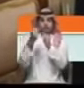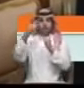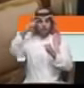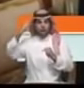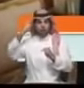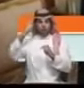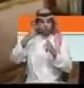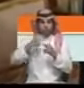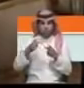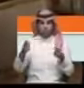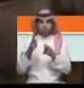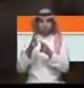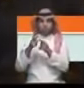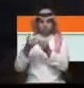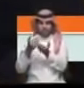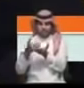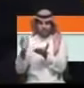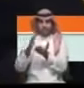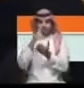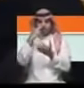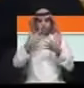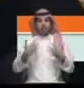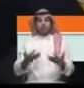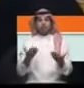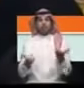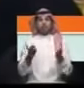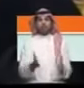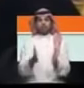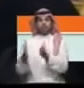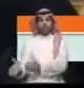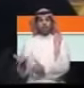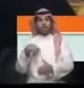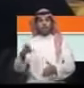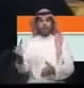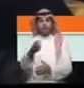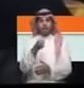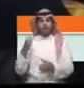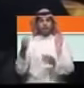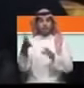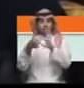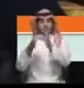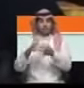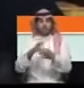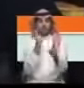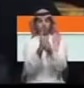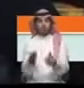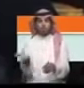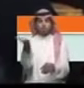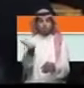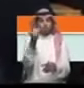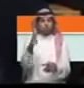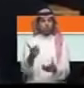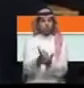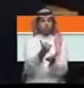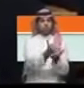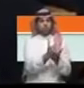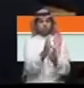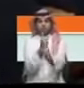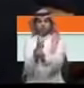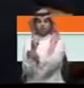والتطرف كافة. من جهة أخرى، التقى الأمين العام لرابطة العالم الإسلامي عددا من المسؤولين في جمهورية جزر